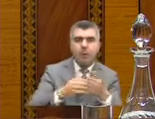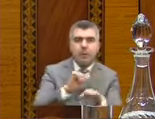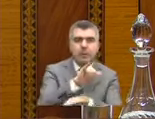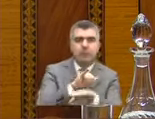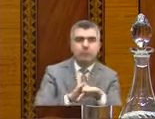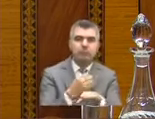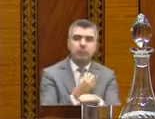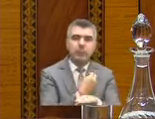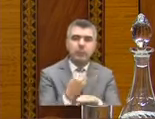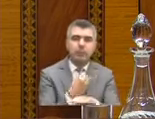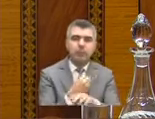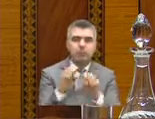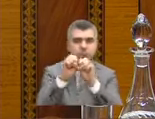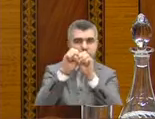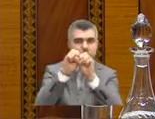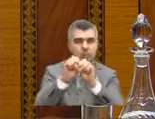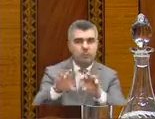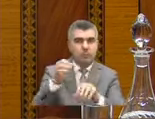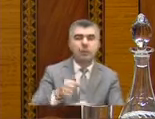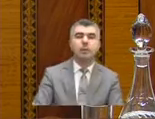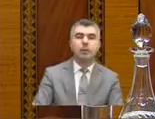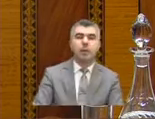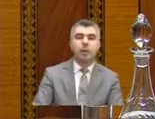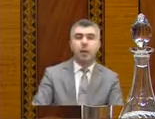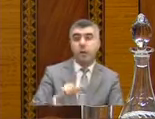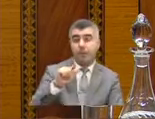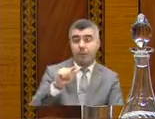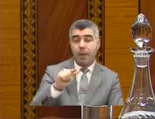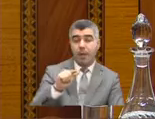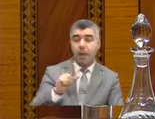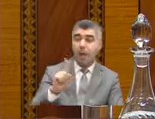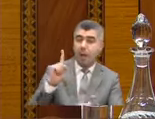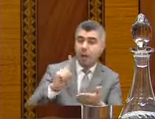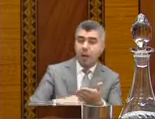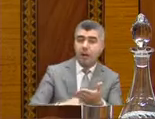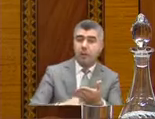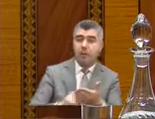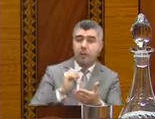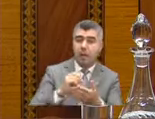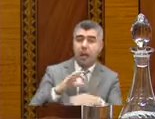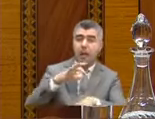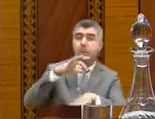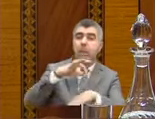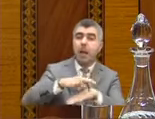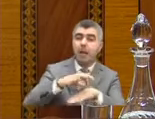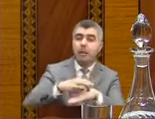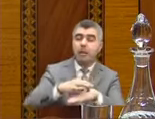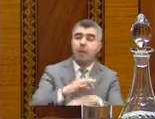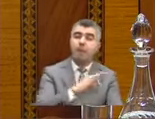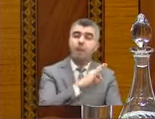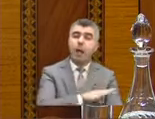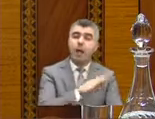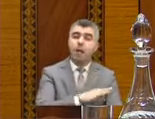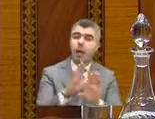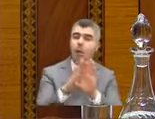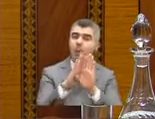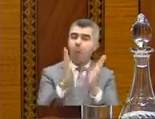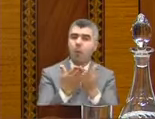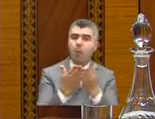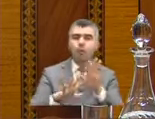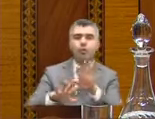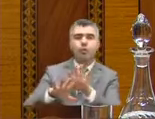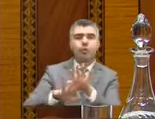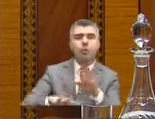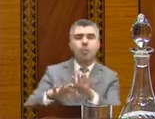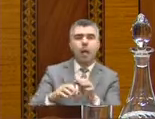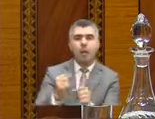الحماية الاجتماعية من خلال تعميم التأمين الإجباري على الأساس عن المرض لفائدة كل فئات الاجتماعية